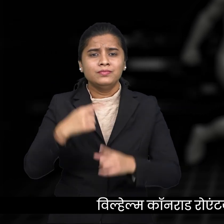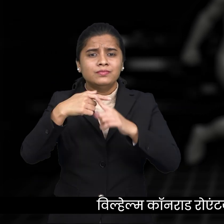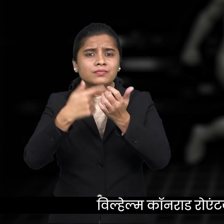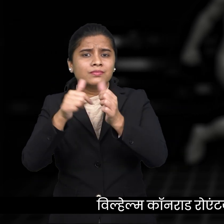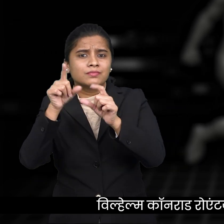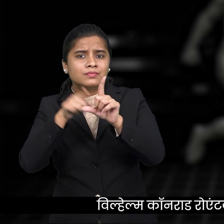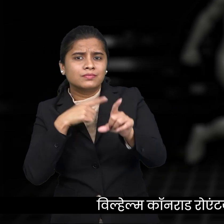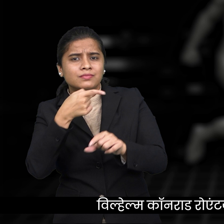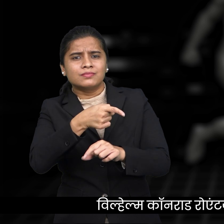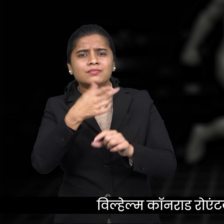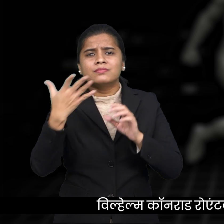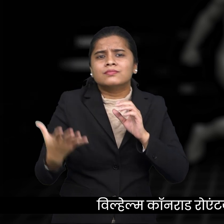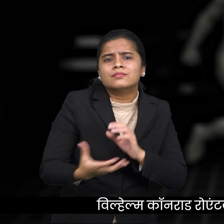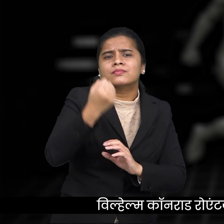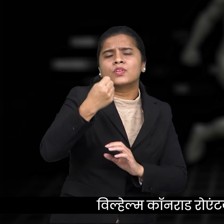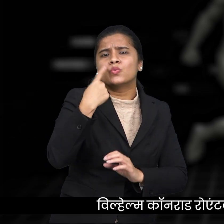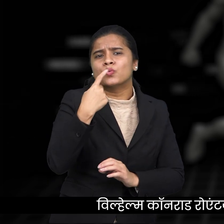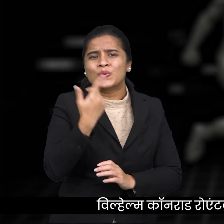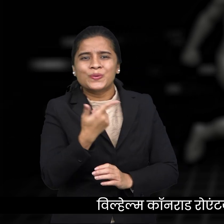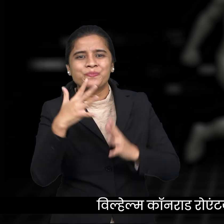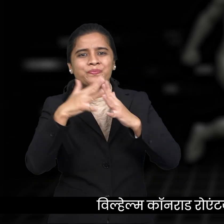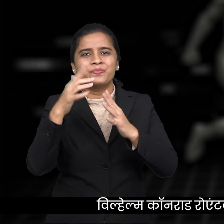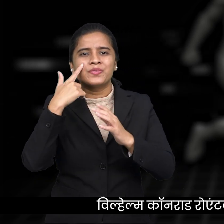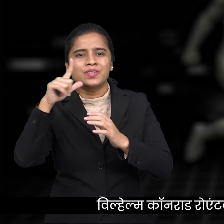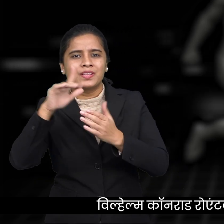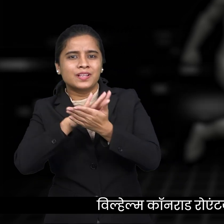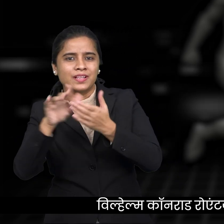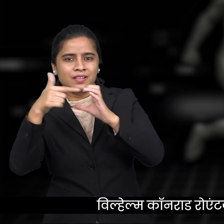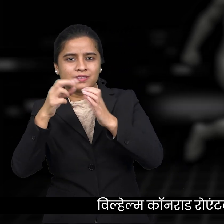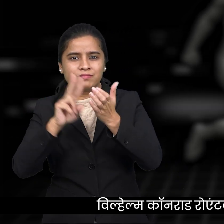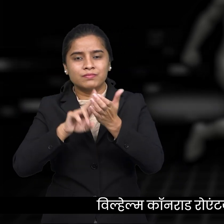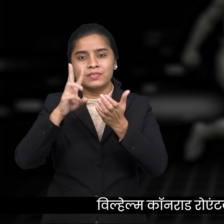विल्हेम कॉनराड रोएंटजेन यांनी क्ष किरणांचा शोध लावला।